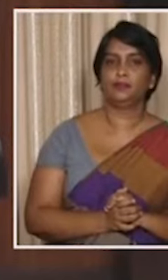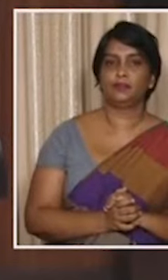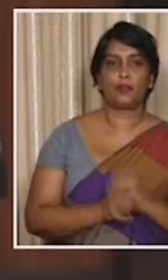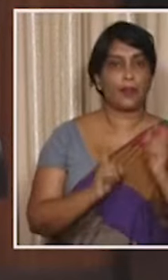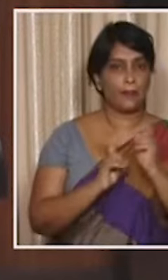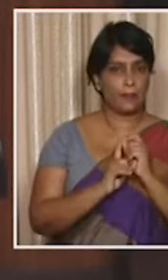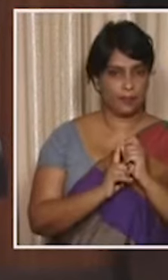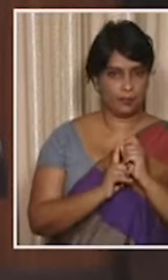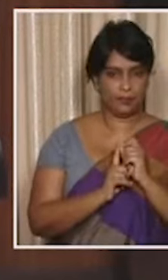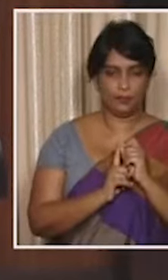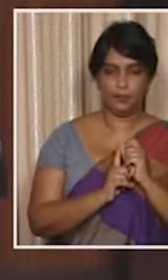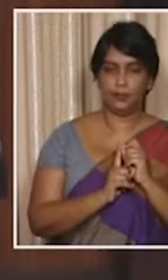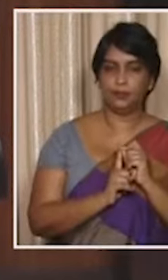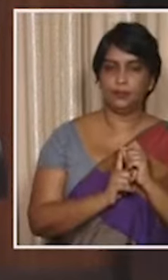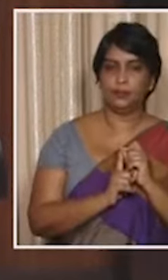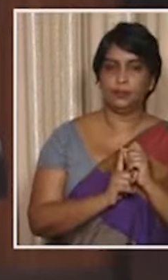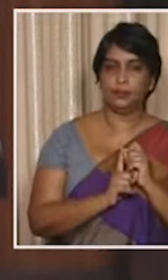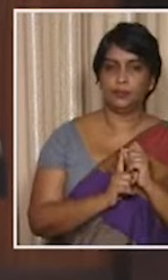10%